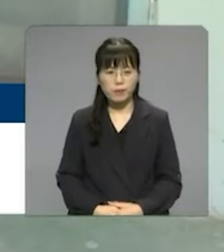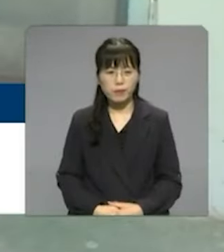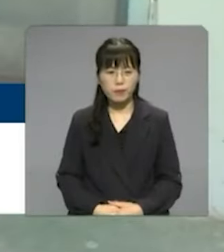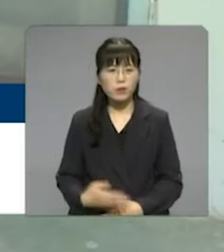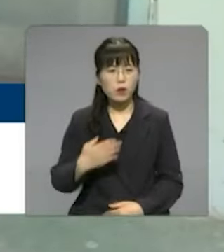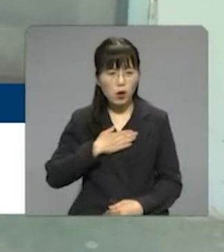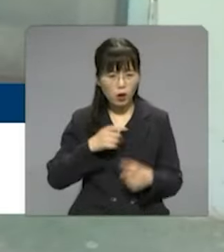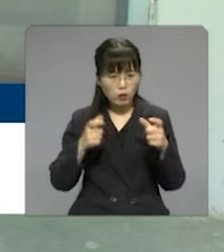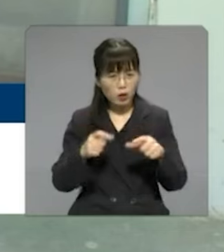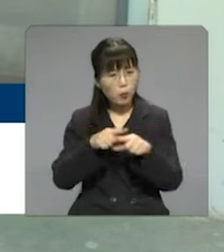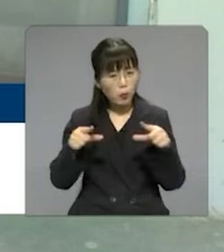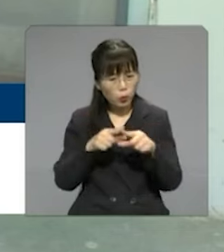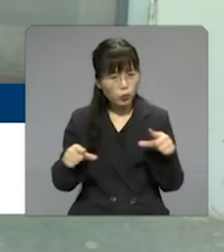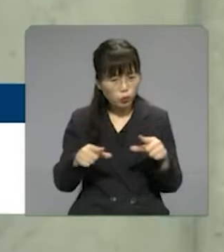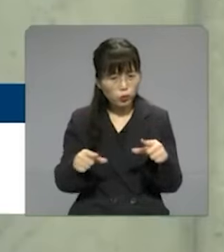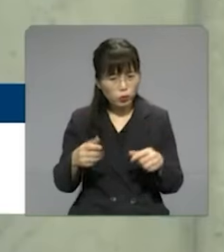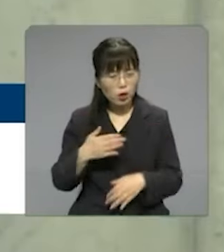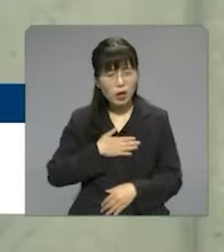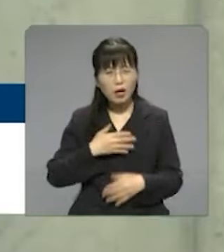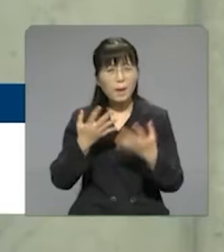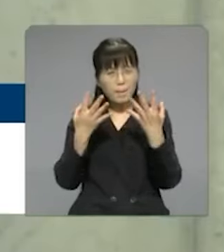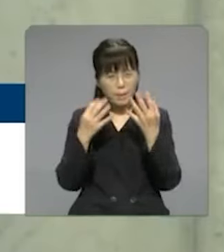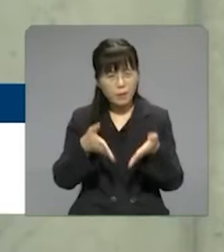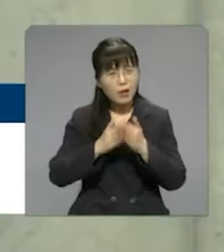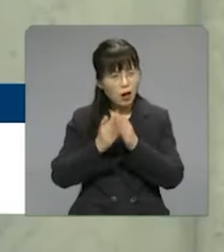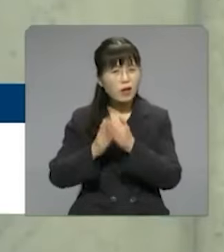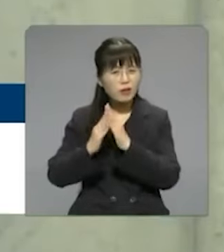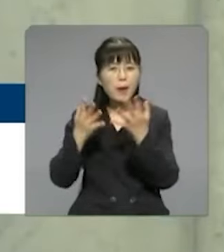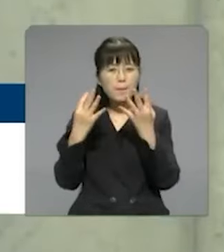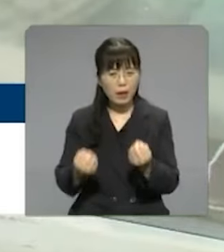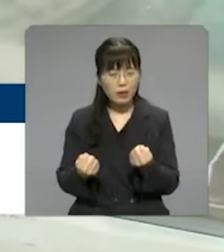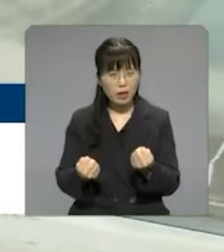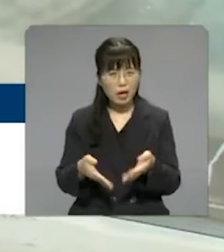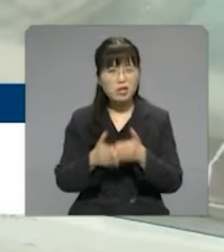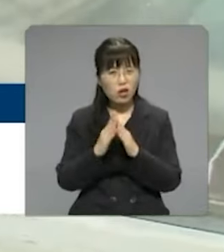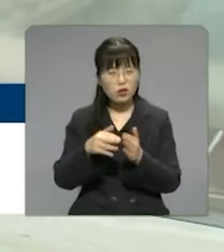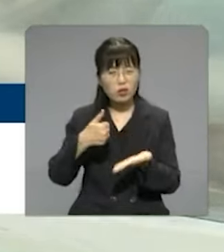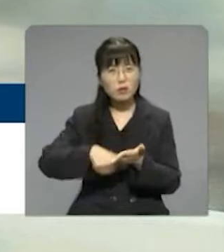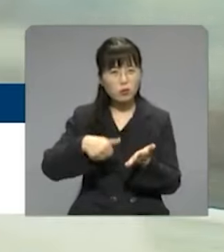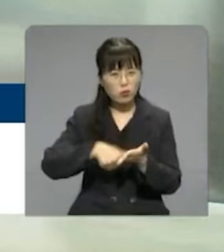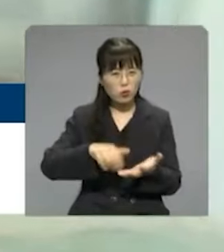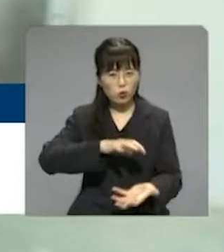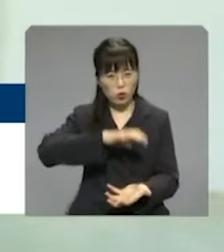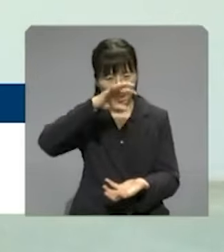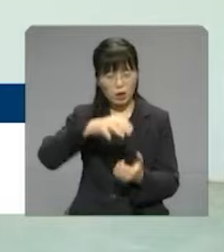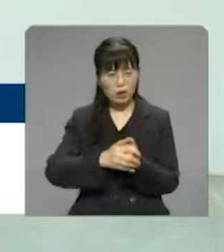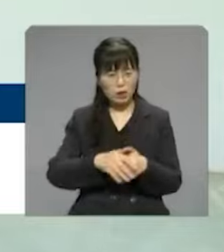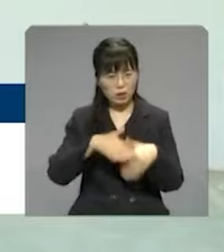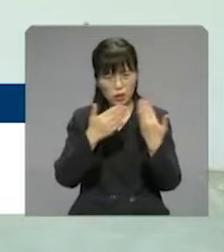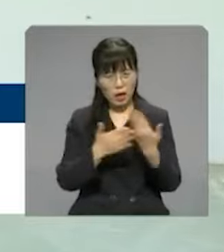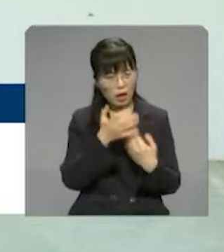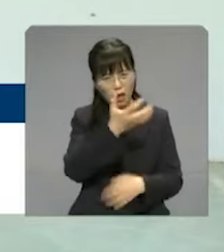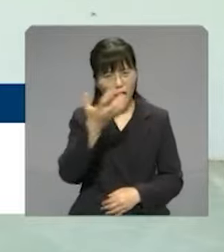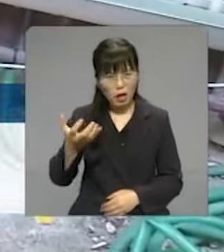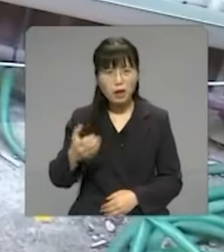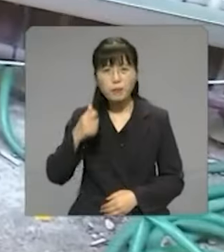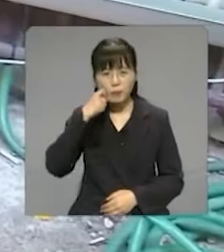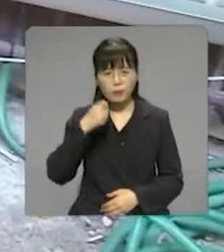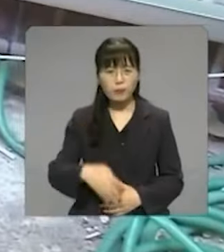저희가 보통 저희는 설치를 좀 많아요. 설치 물량이 가둘지는 솔직히